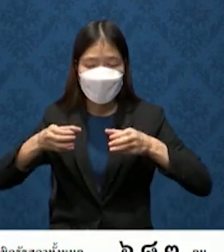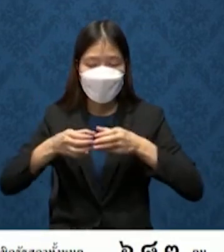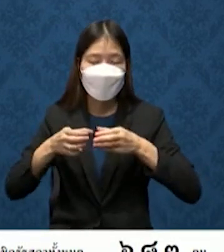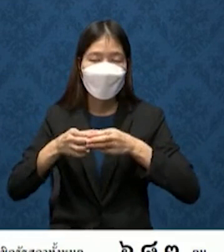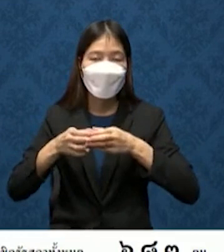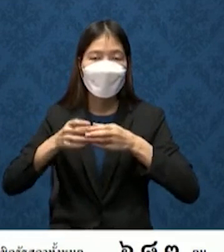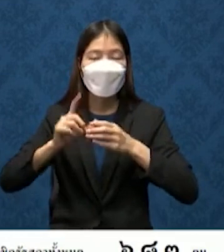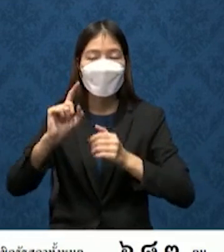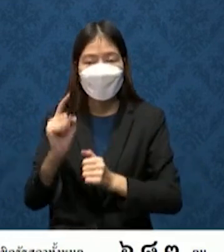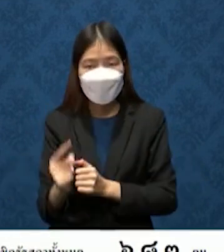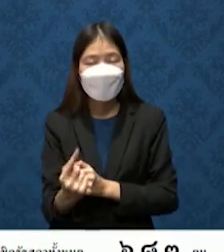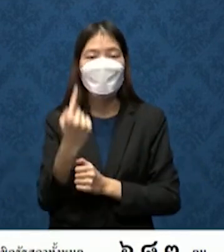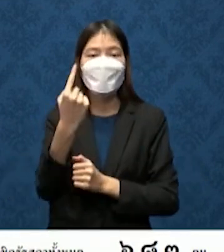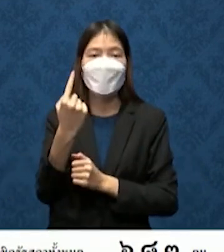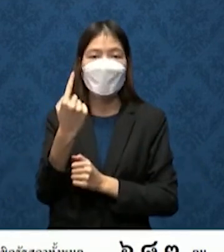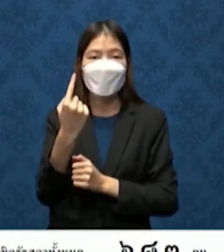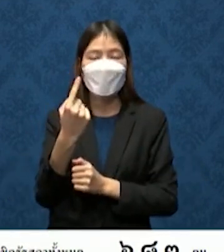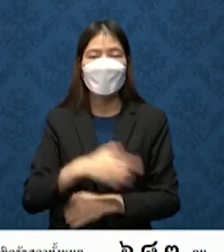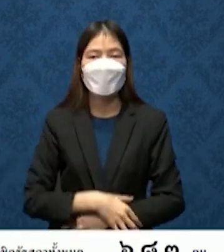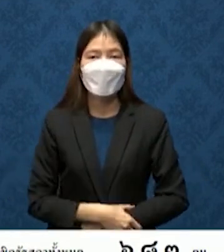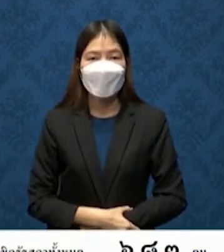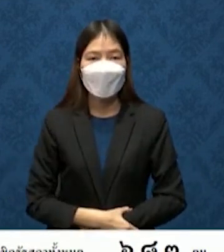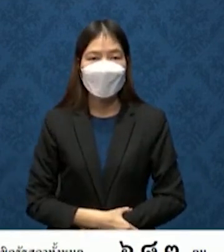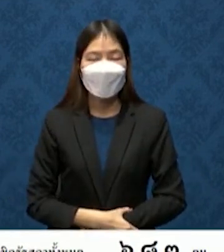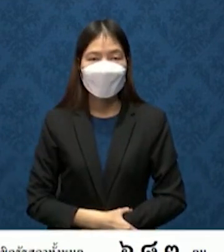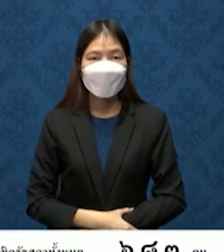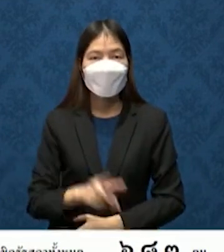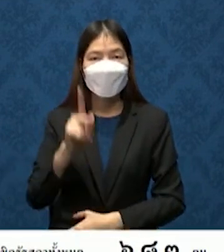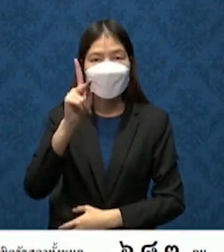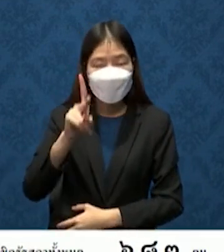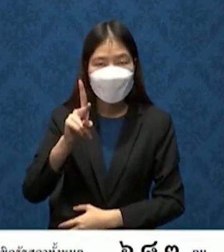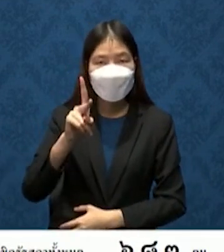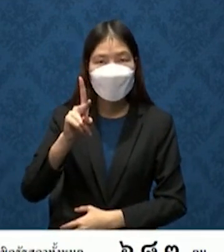ขึ้นมาไม่วาจะเป็น ค. พ.